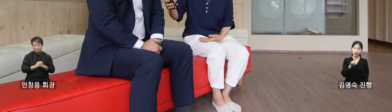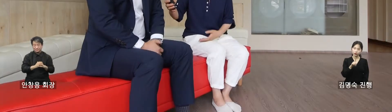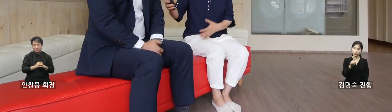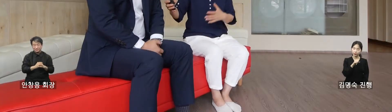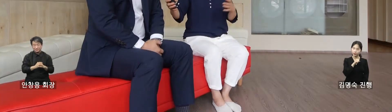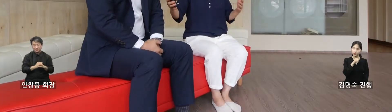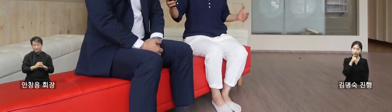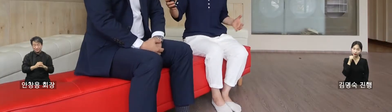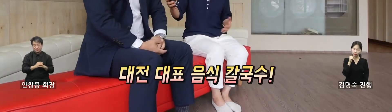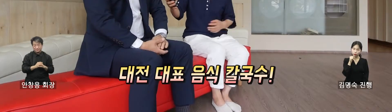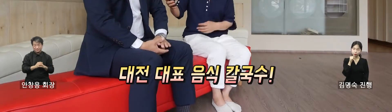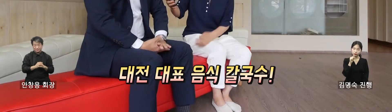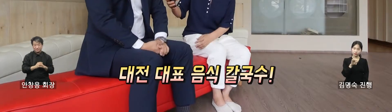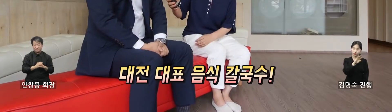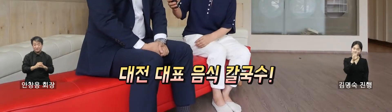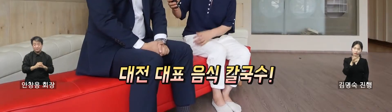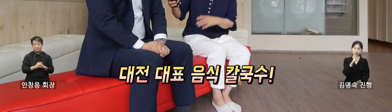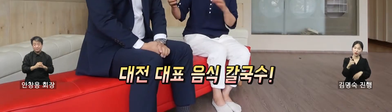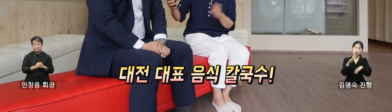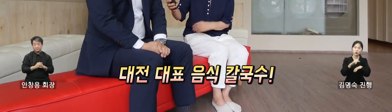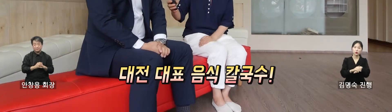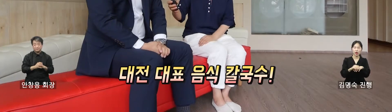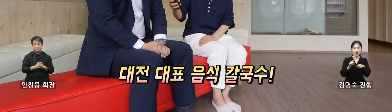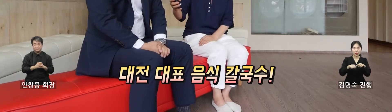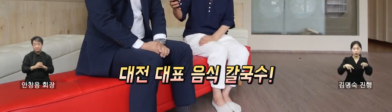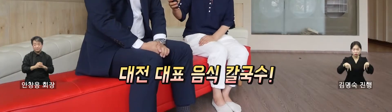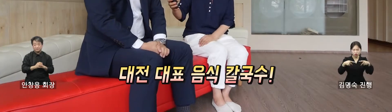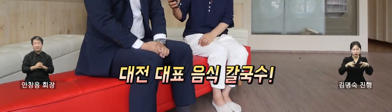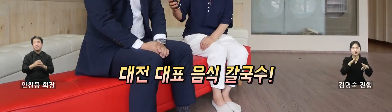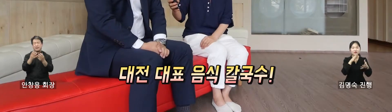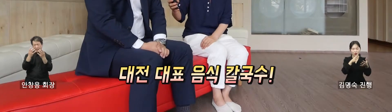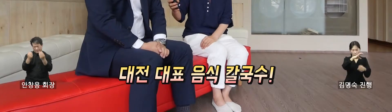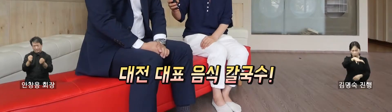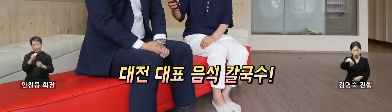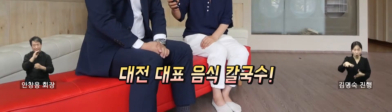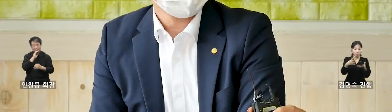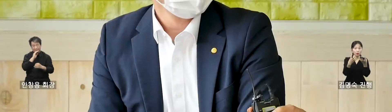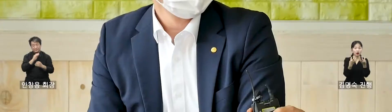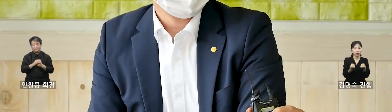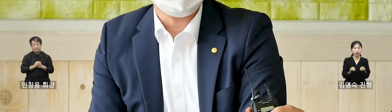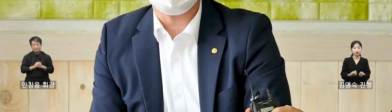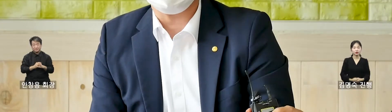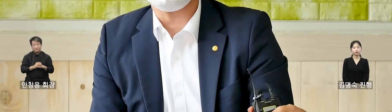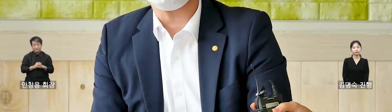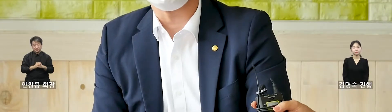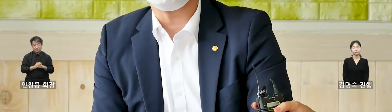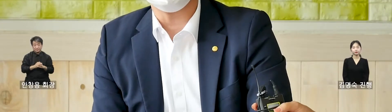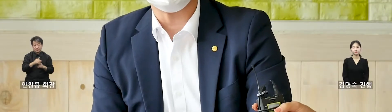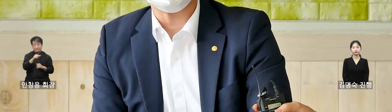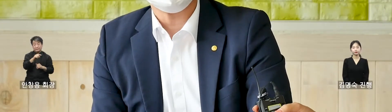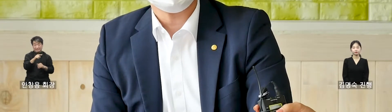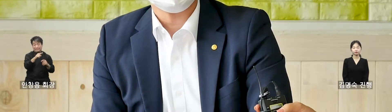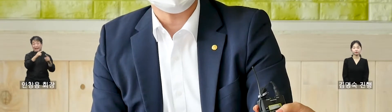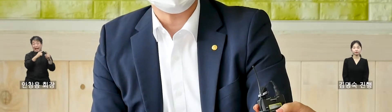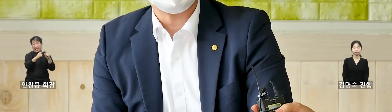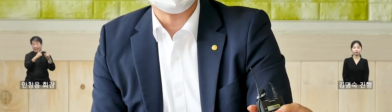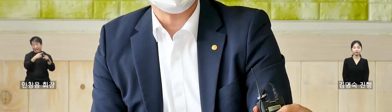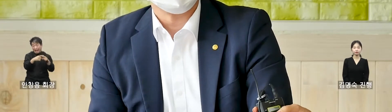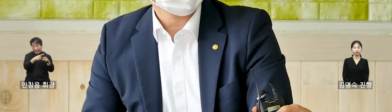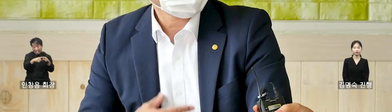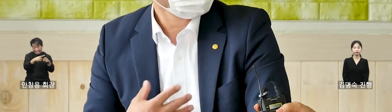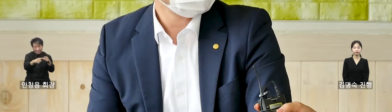매료가 되셨어요? 이 대전에 사실 칼국수집이 너무 많아가지고 많죠. 예. 예. 이곳 칼국수집은 예.